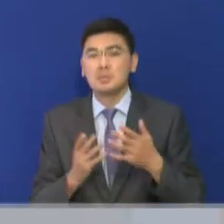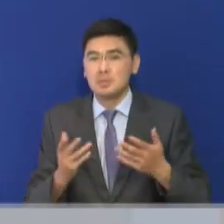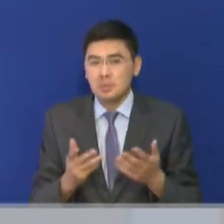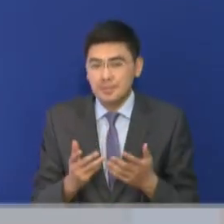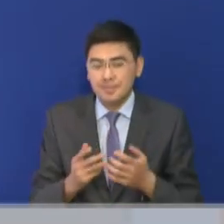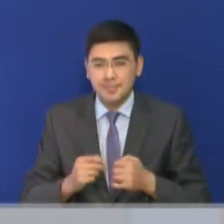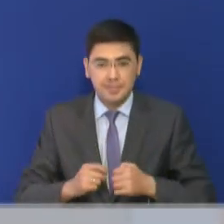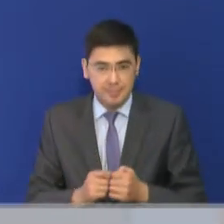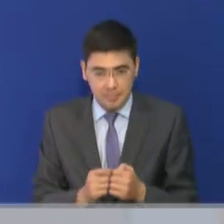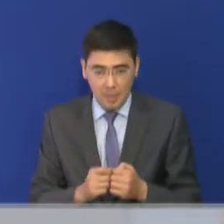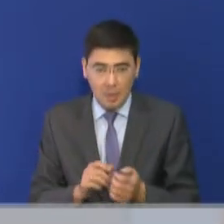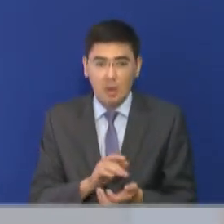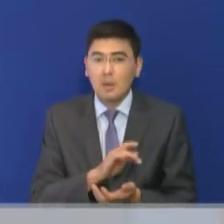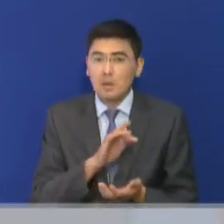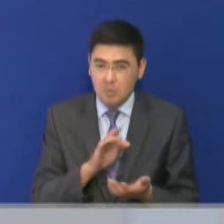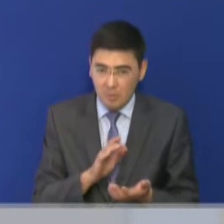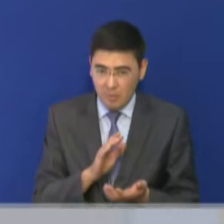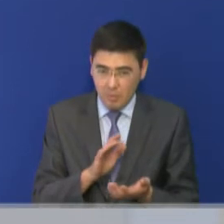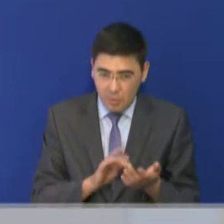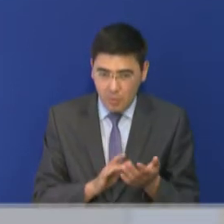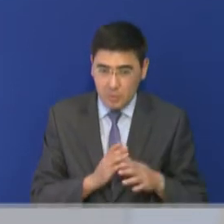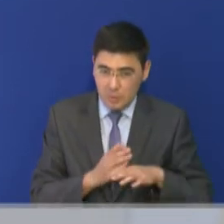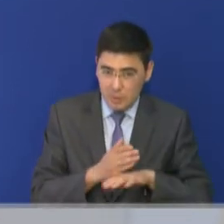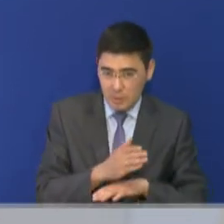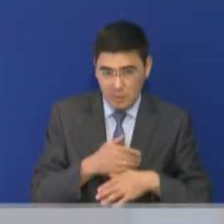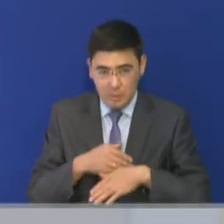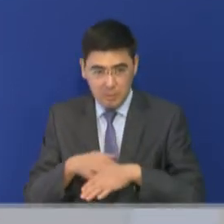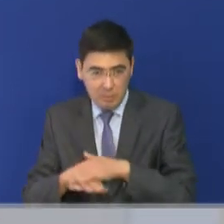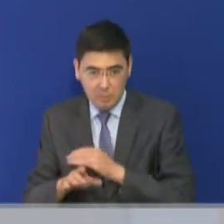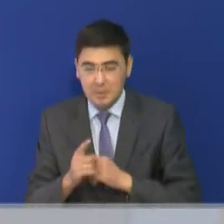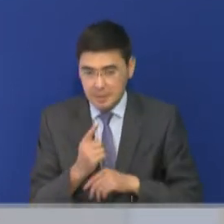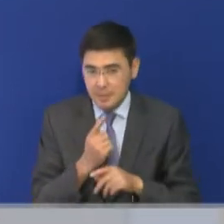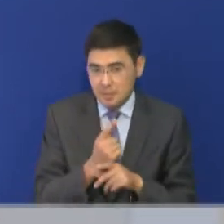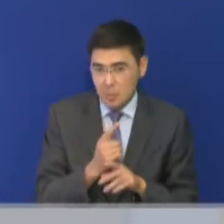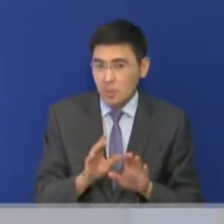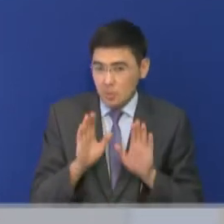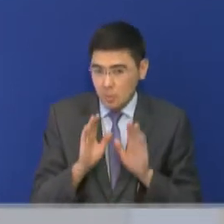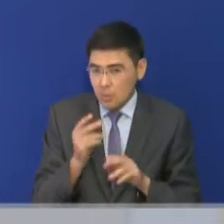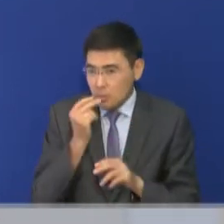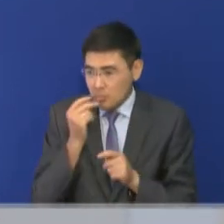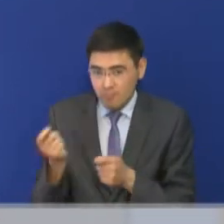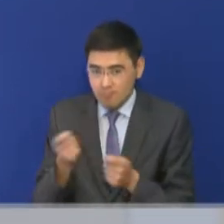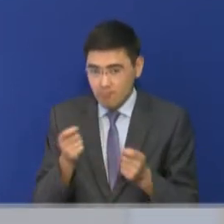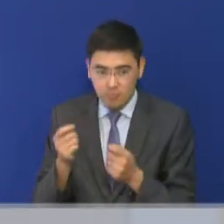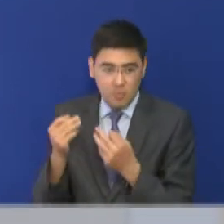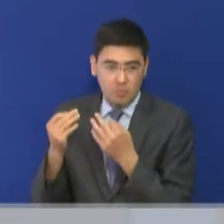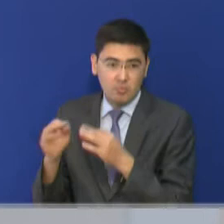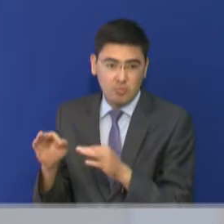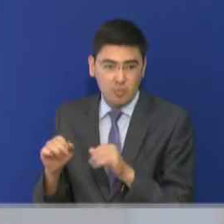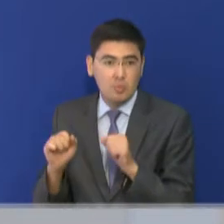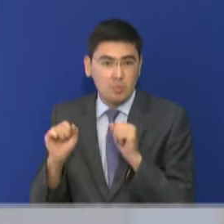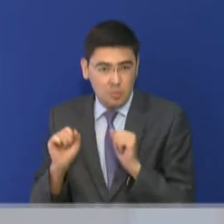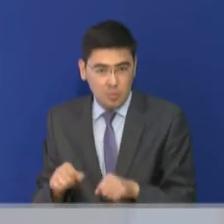Запрещается въезд и выезд. Жасыл дәлізбен тіршілікті қамтамасыз ететін арнайы санаттарды қоспағанда қаладан шығуға